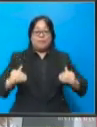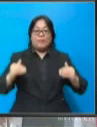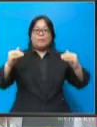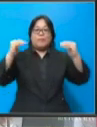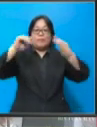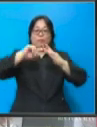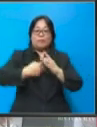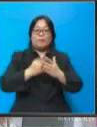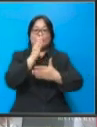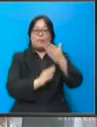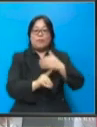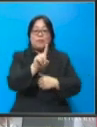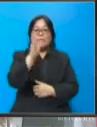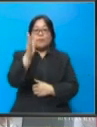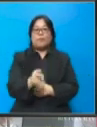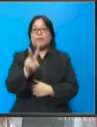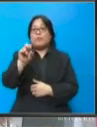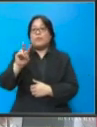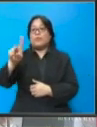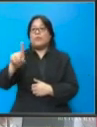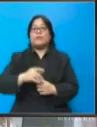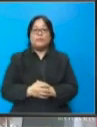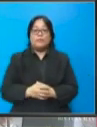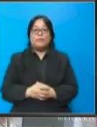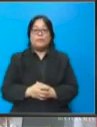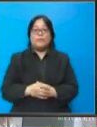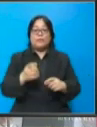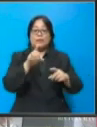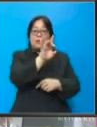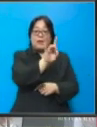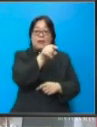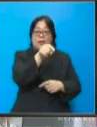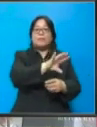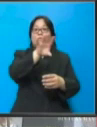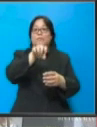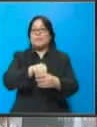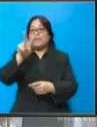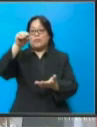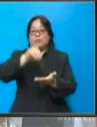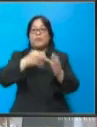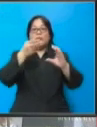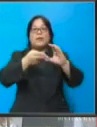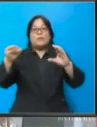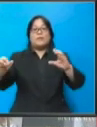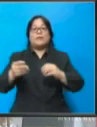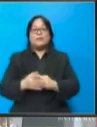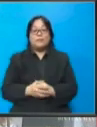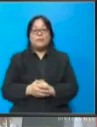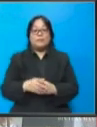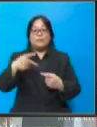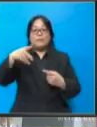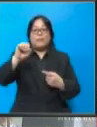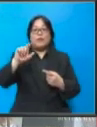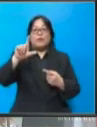berperingkat bermula suku pertama tahun 2021. Daripada 8 ini termasuk 2 di Cameron Highland, iaitu di